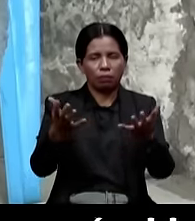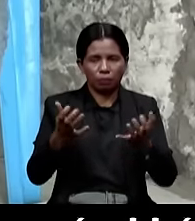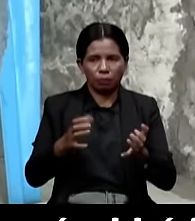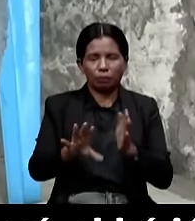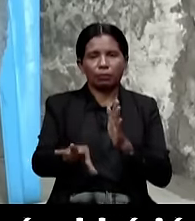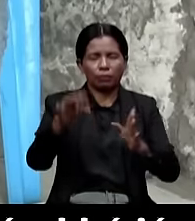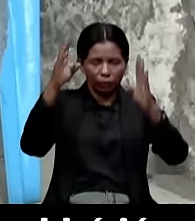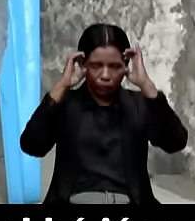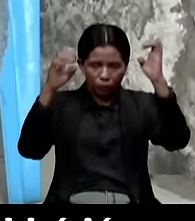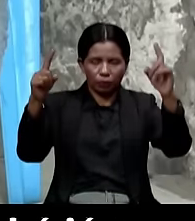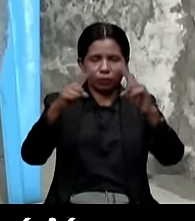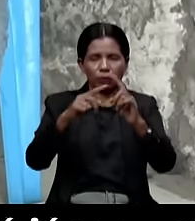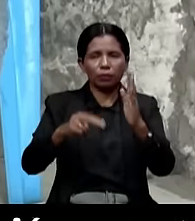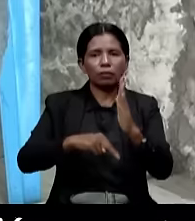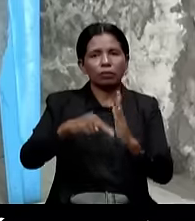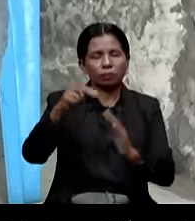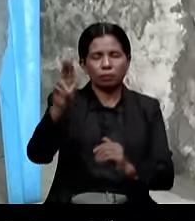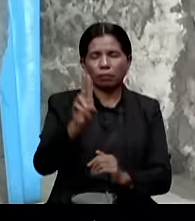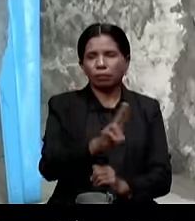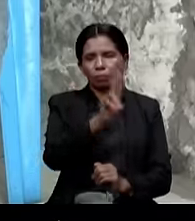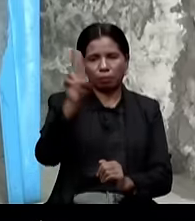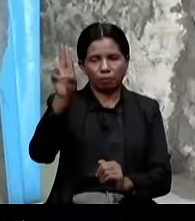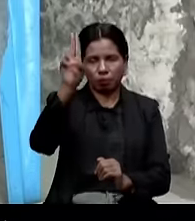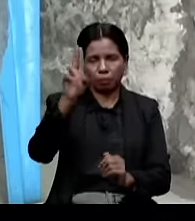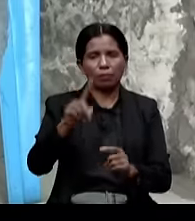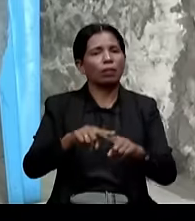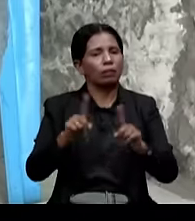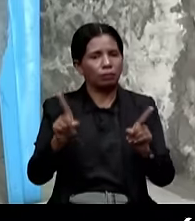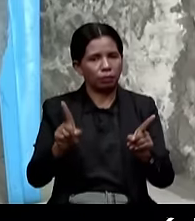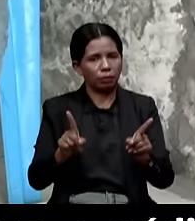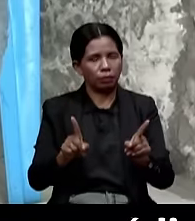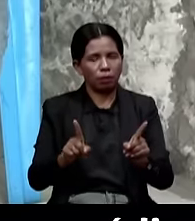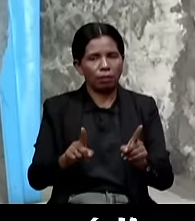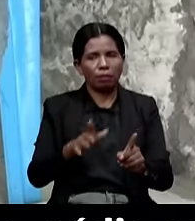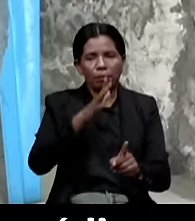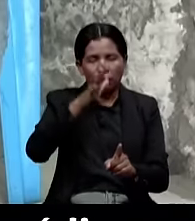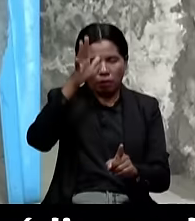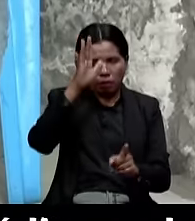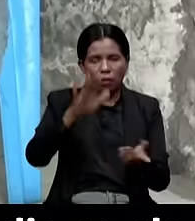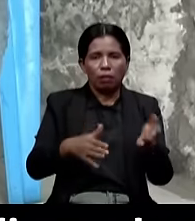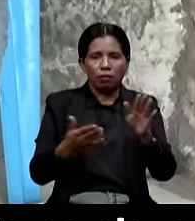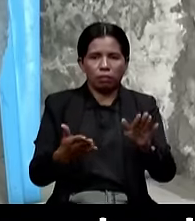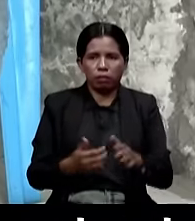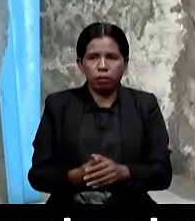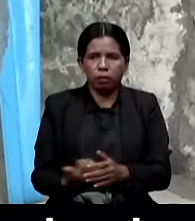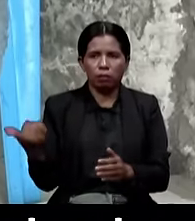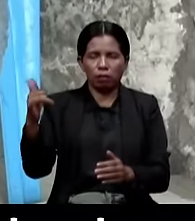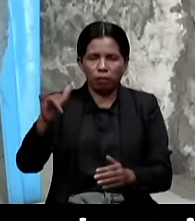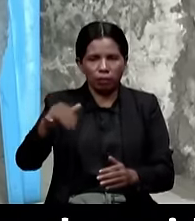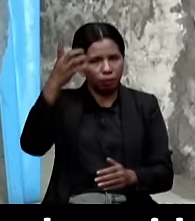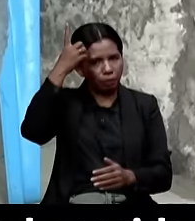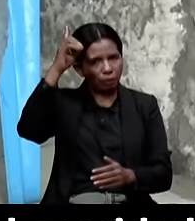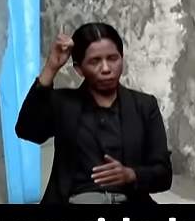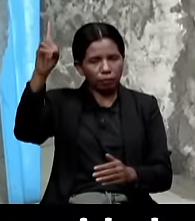hetang edukasaun to nivel universitario. Mai be, hafoi nginan amang la iha ona, sirania mehi